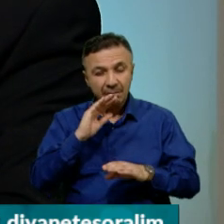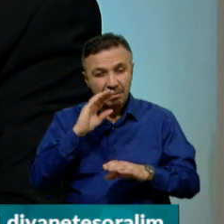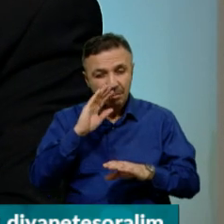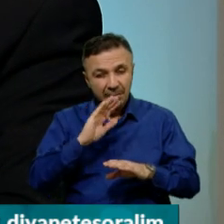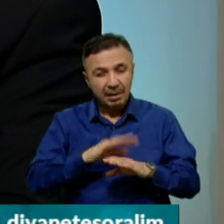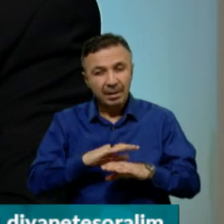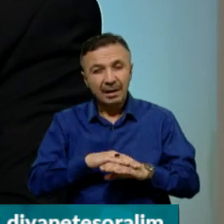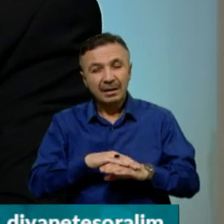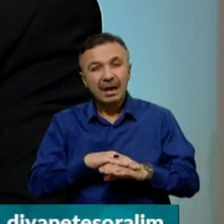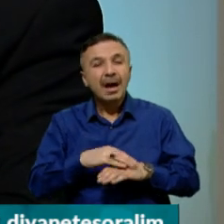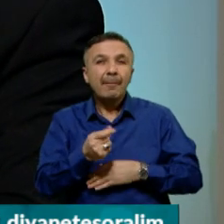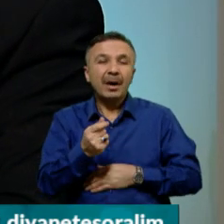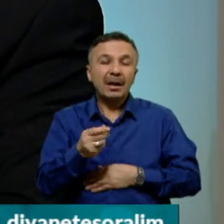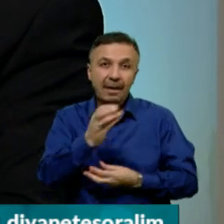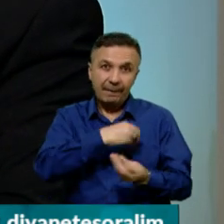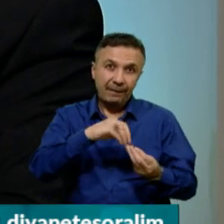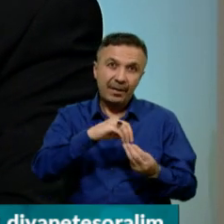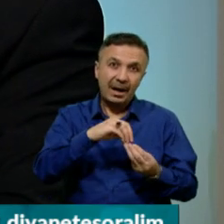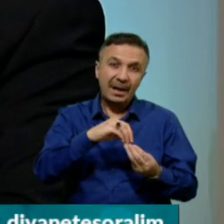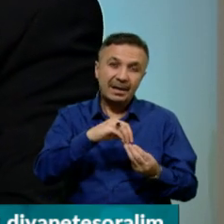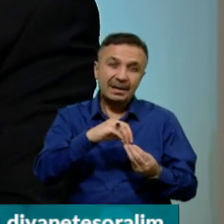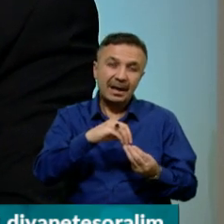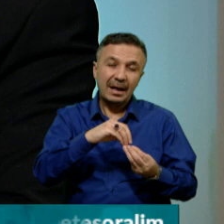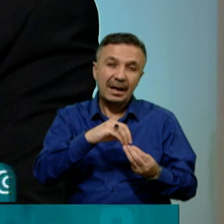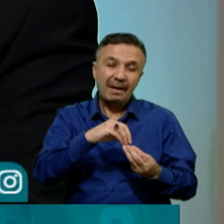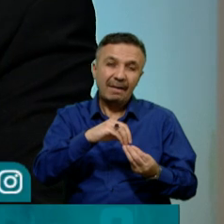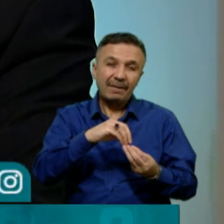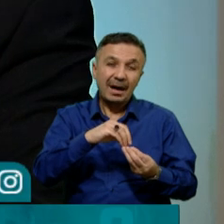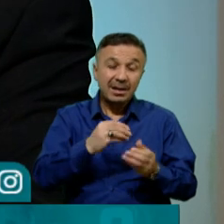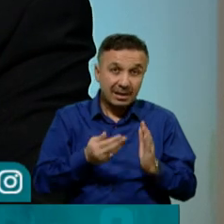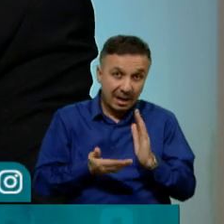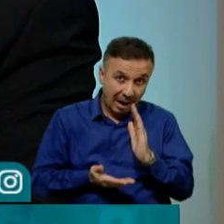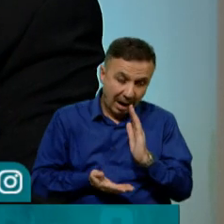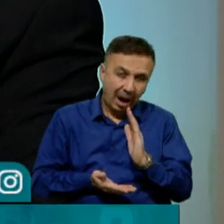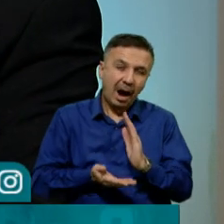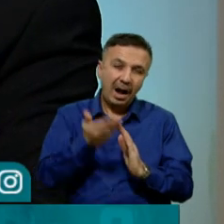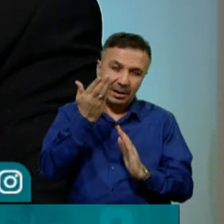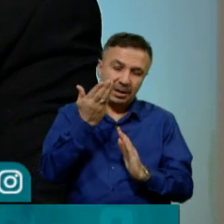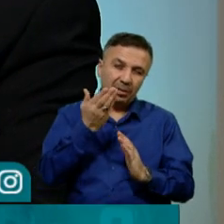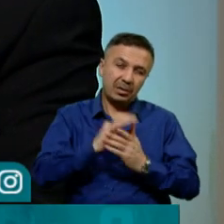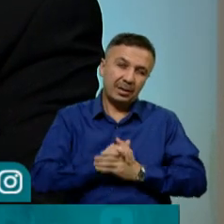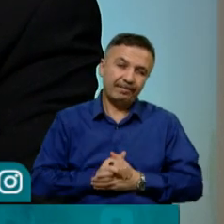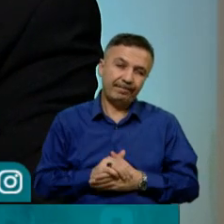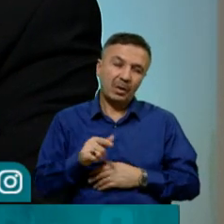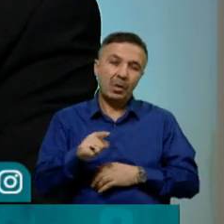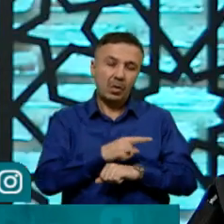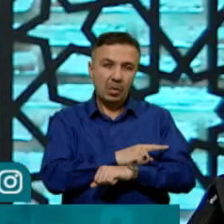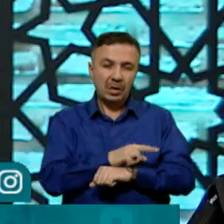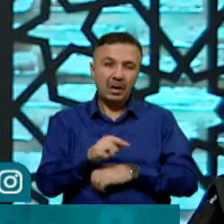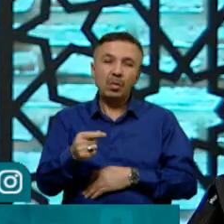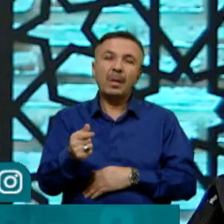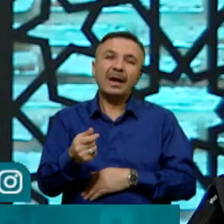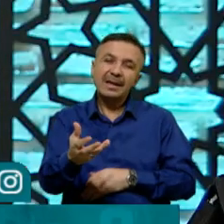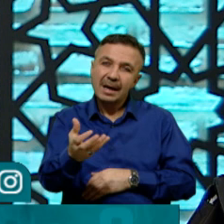faize değerlendiriliyor ve artırılıyor sa nemalandırmak artırmak demek valim annesinin O zaman bu